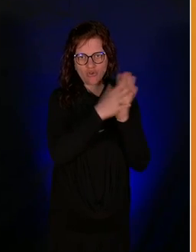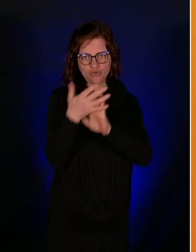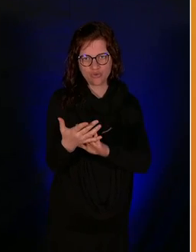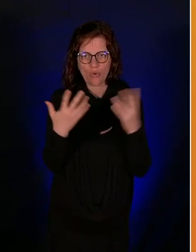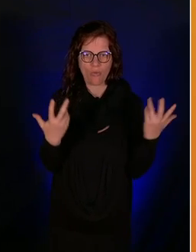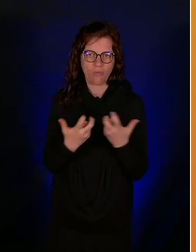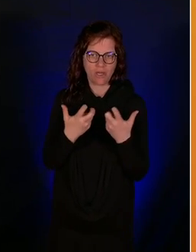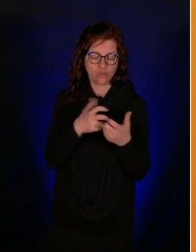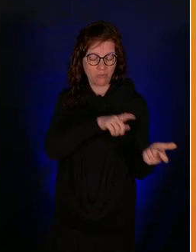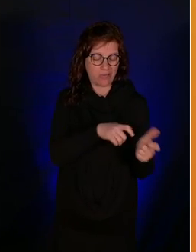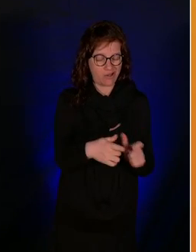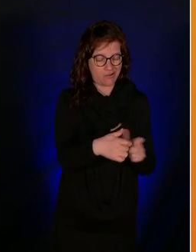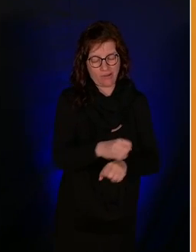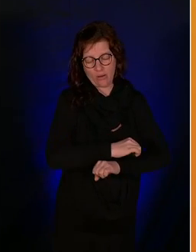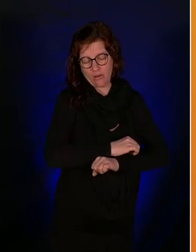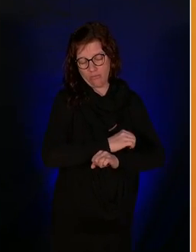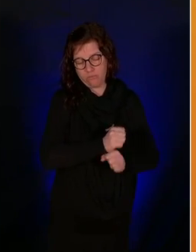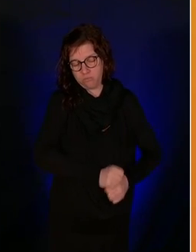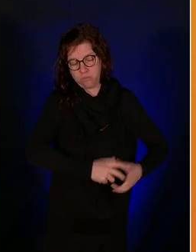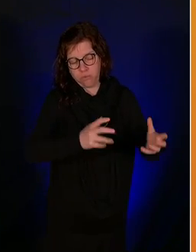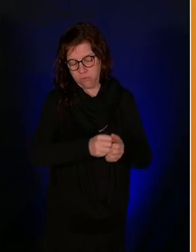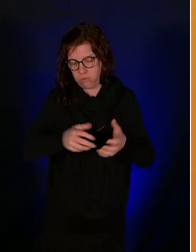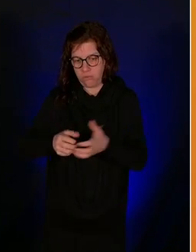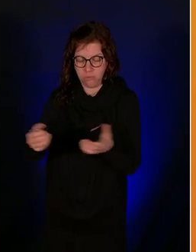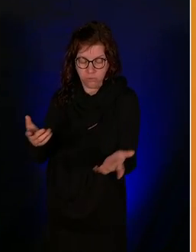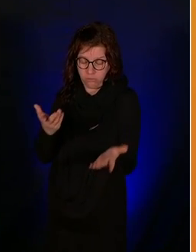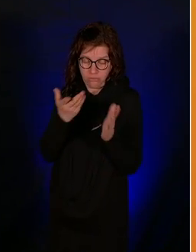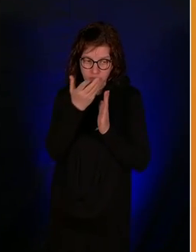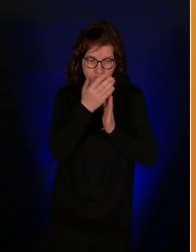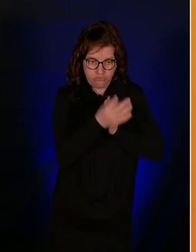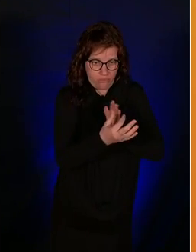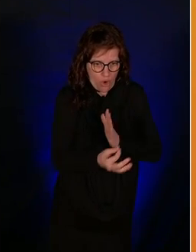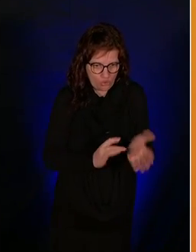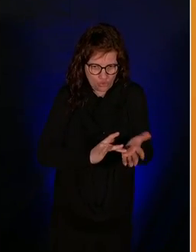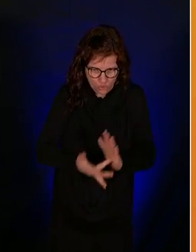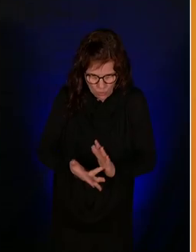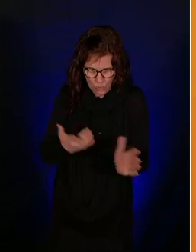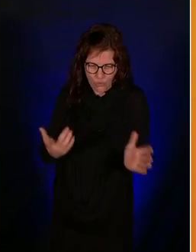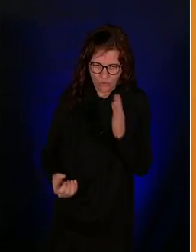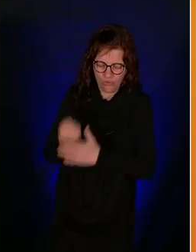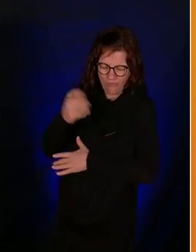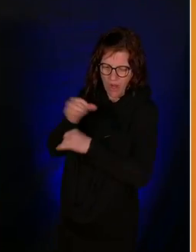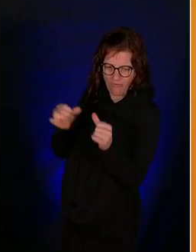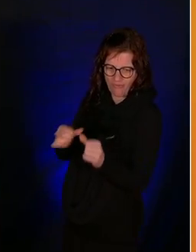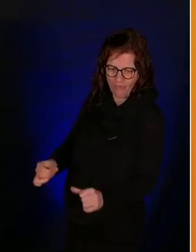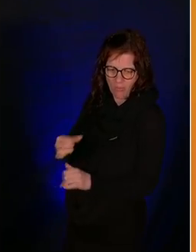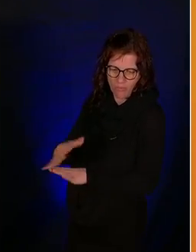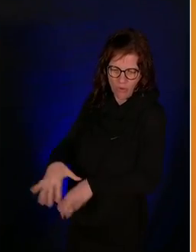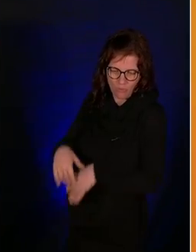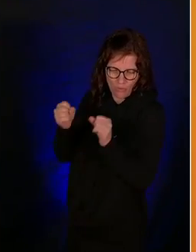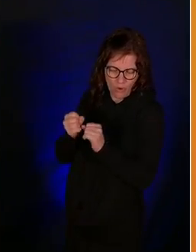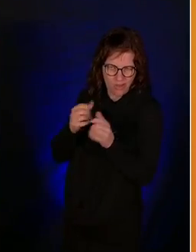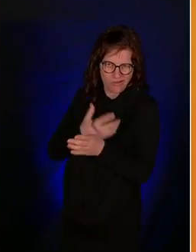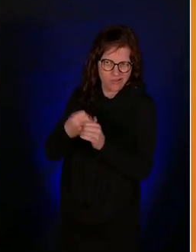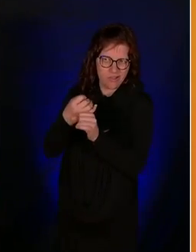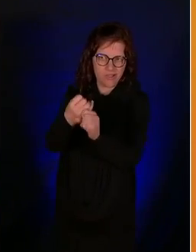la précarité dans toutes les branches et des nouvelles formes d'emploi qui apparaissent en marge du salariat. Dans l'une des branches qu'on